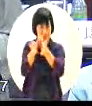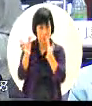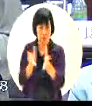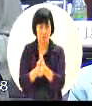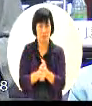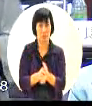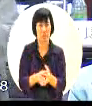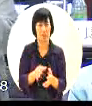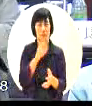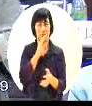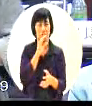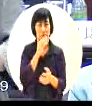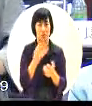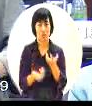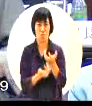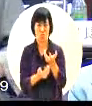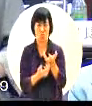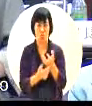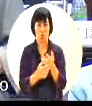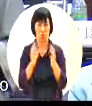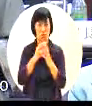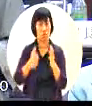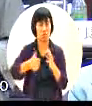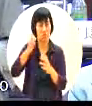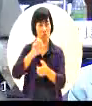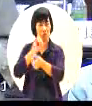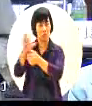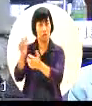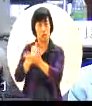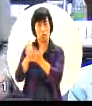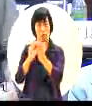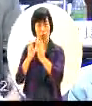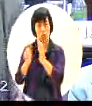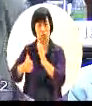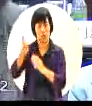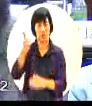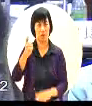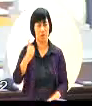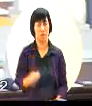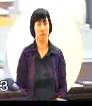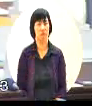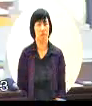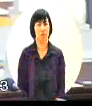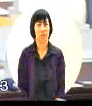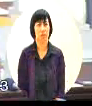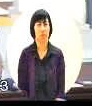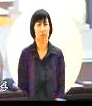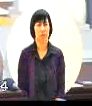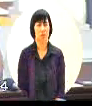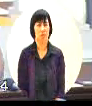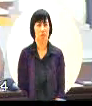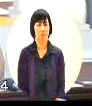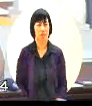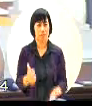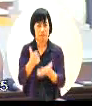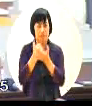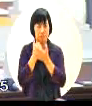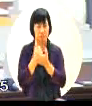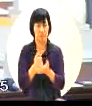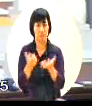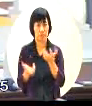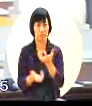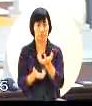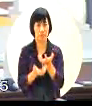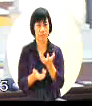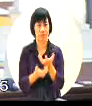请咱卢局长，好、哦，甲迄个王议员说明，谢谢。 咱请咱卢局长哈，诶、哦，当针